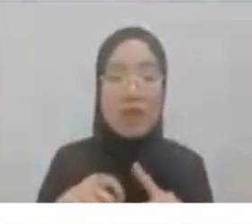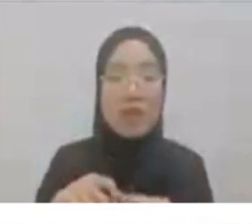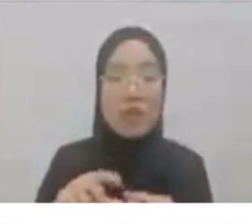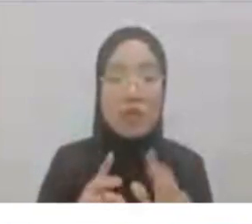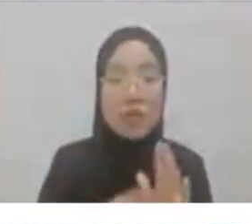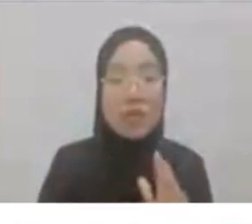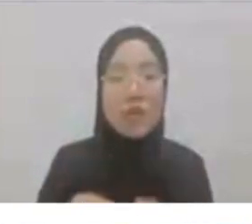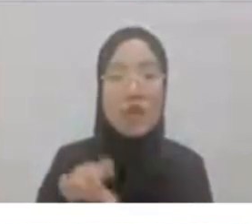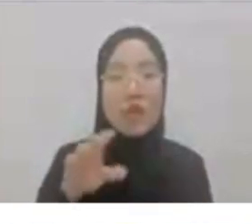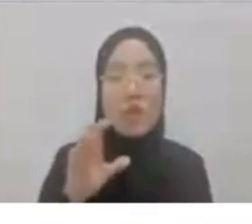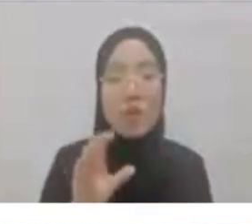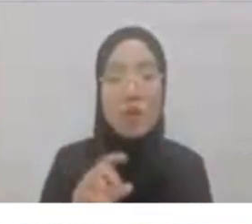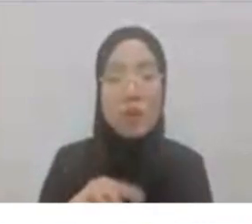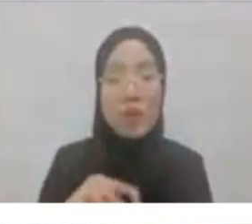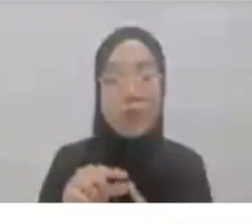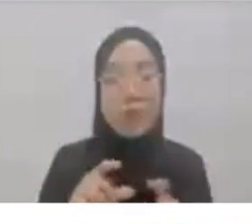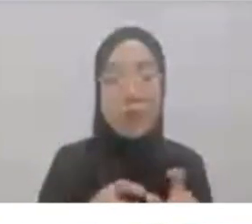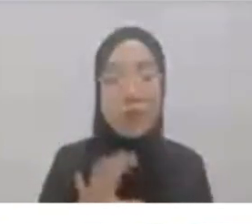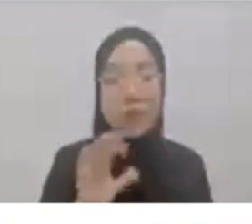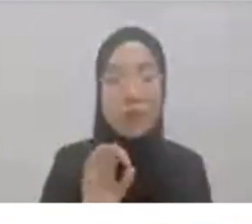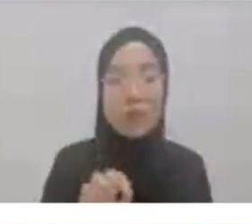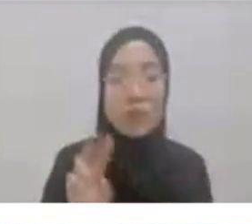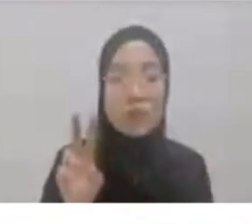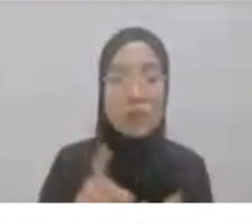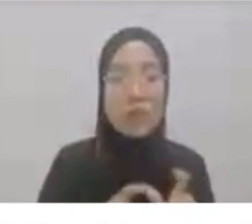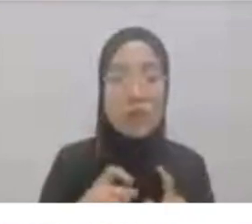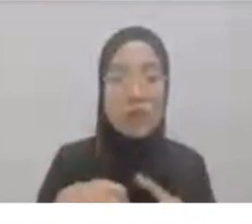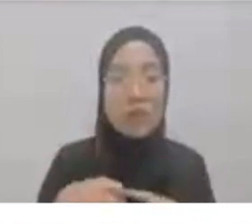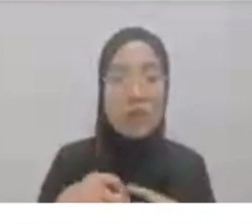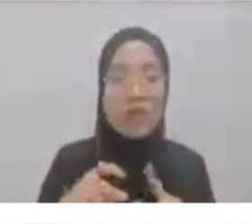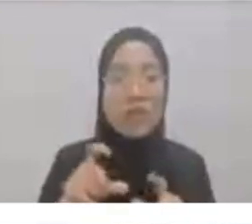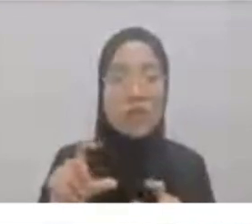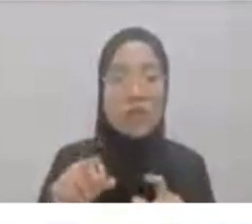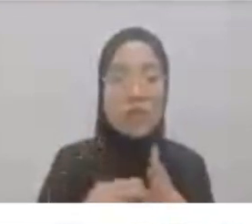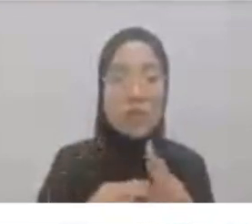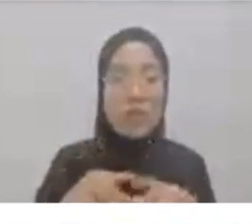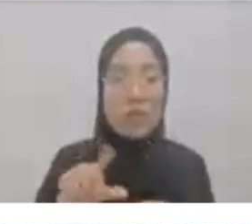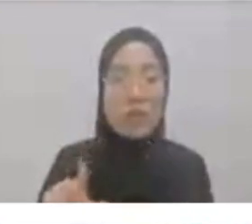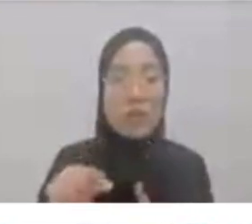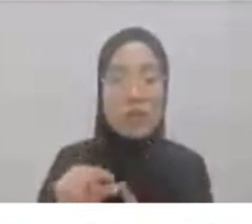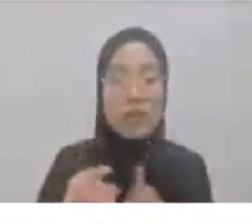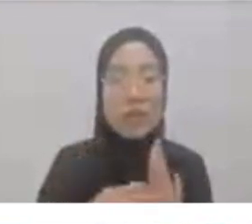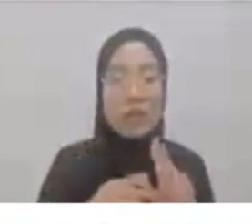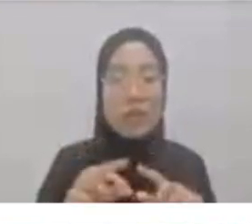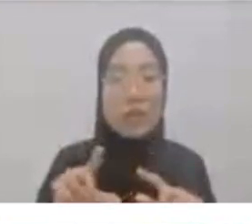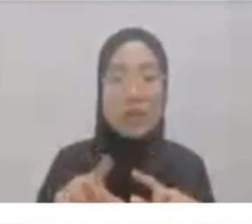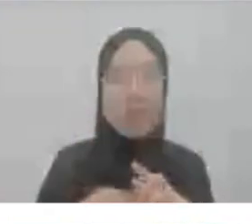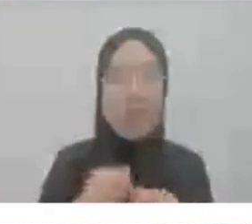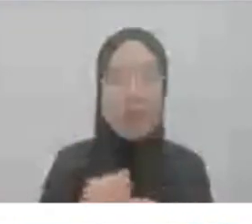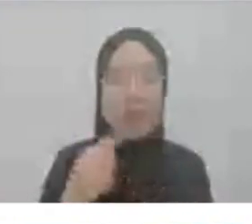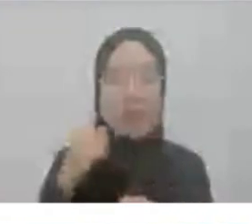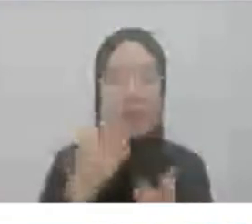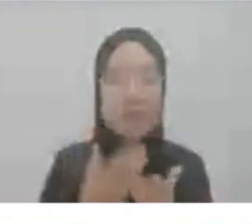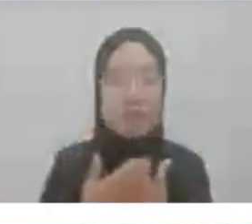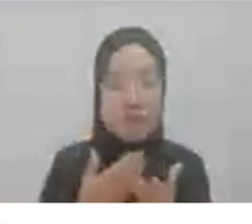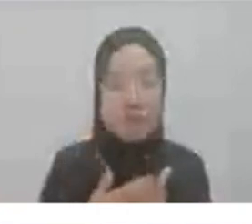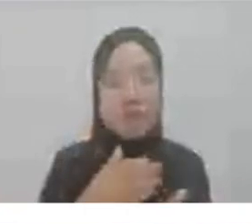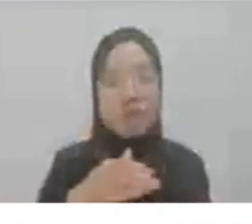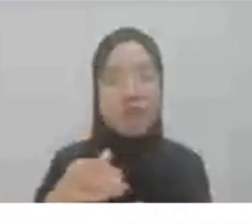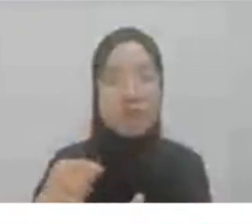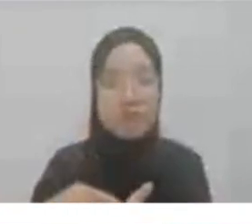002 Desa Susukan Kecamatan Comal Kabupaten Pemalang pemohon mengajukan anak bukti termohon menyampaikan